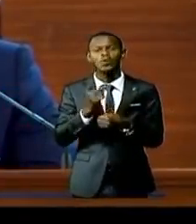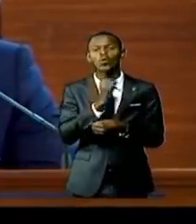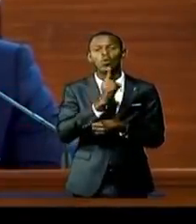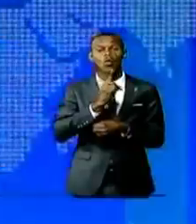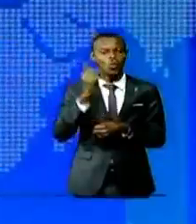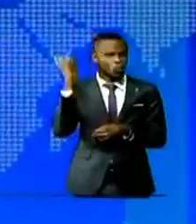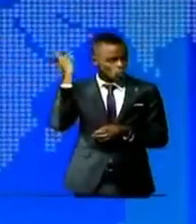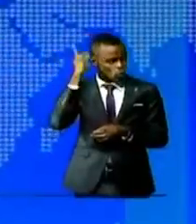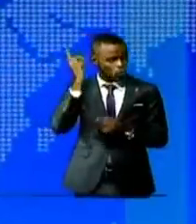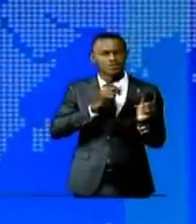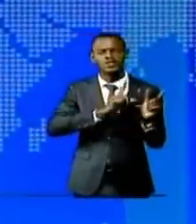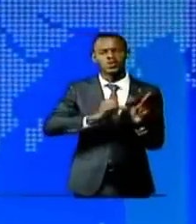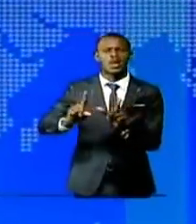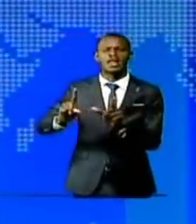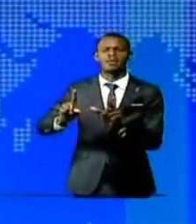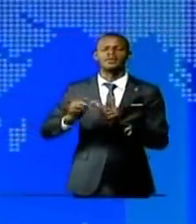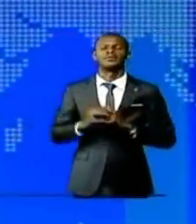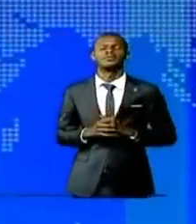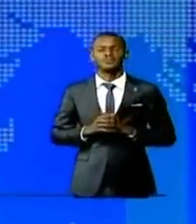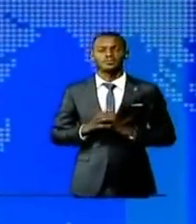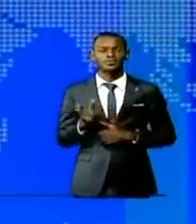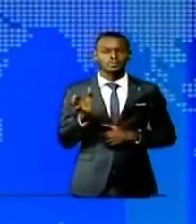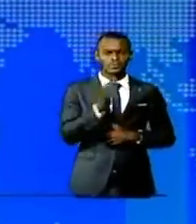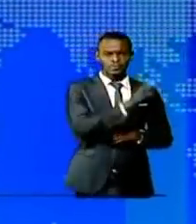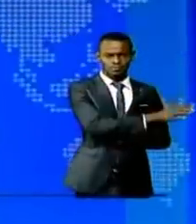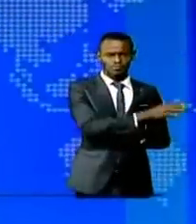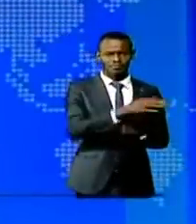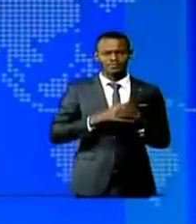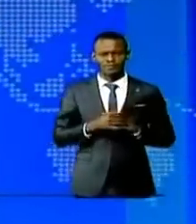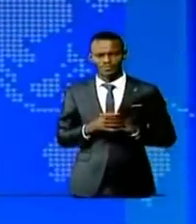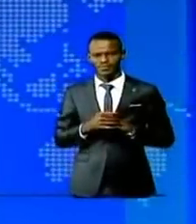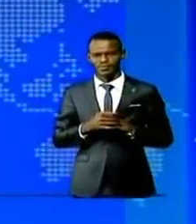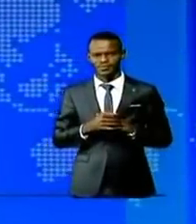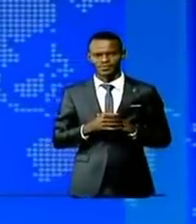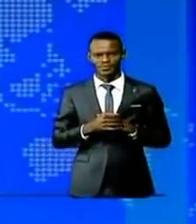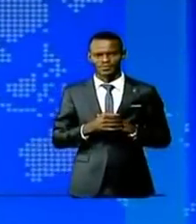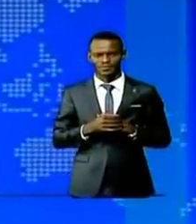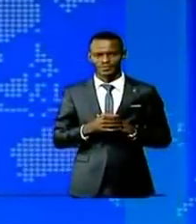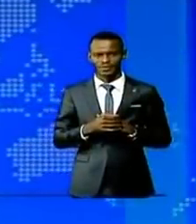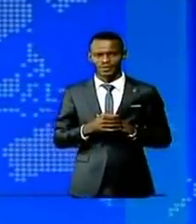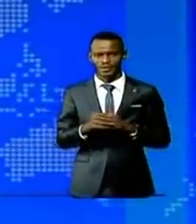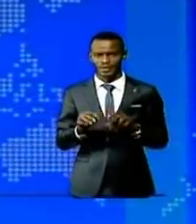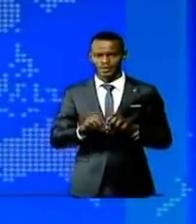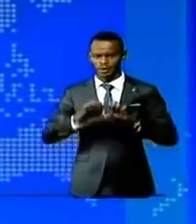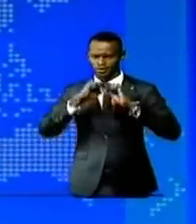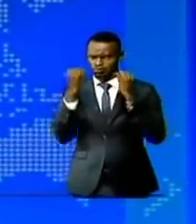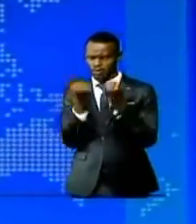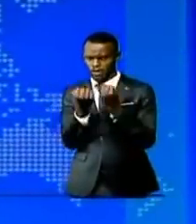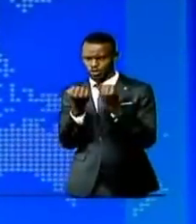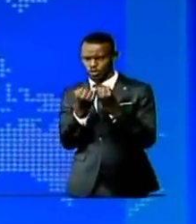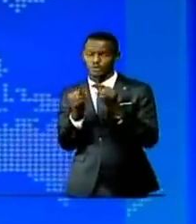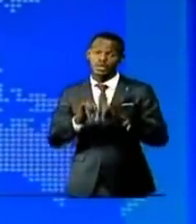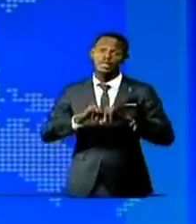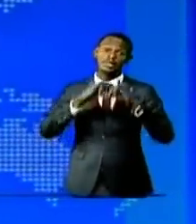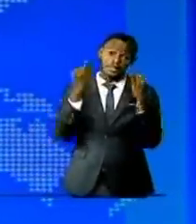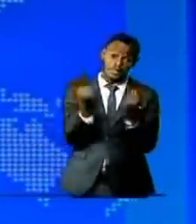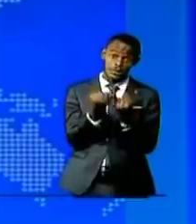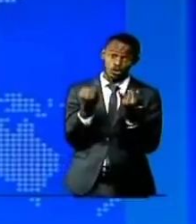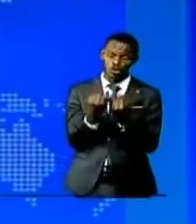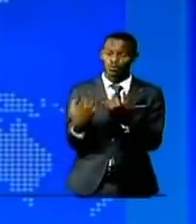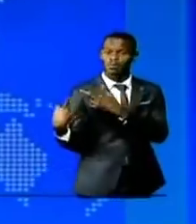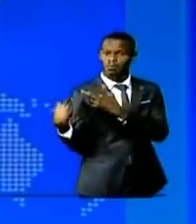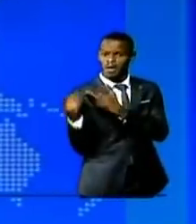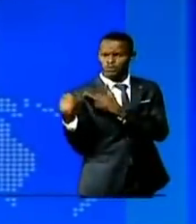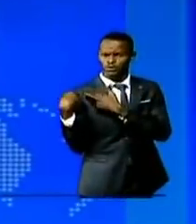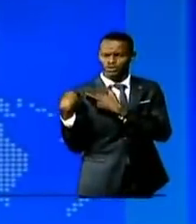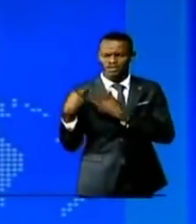Lualaba. Échange de vœux entre les animateurs des institutions provinciales de Lualaba. La tradition a été